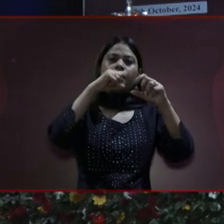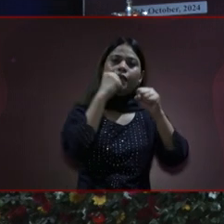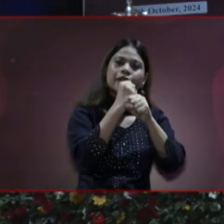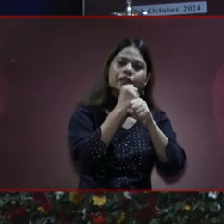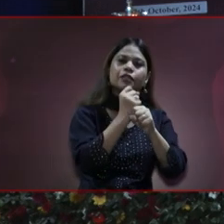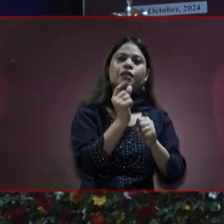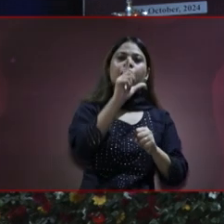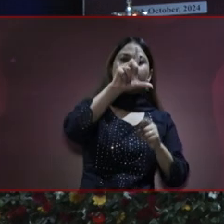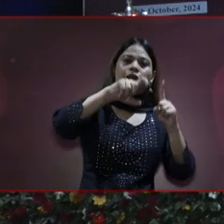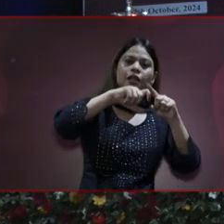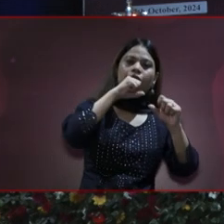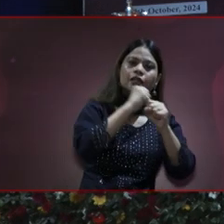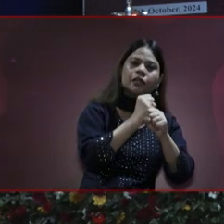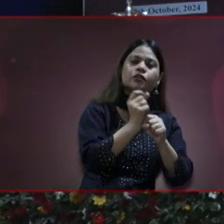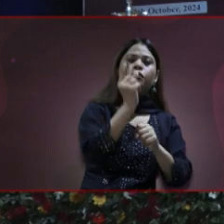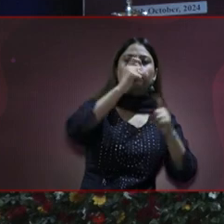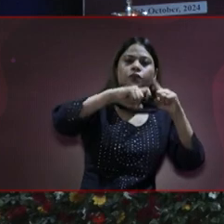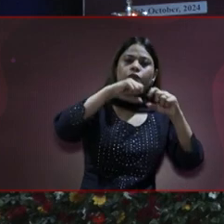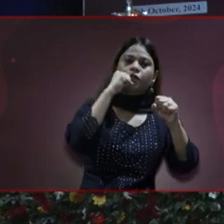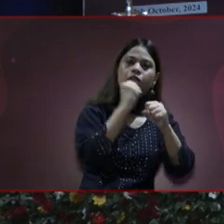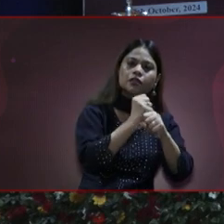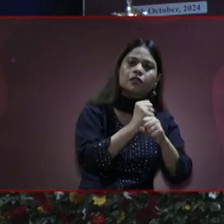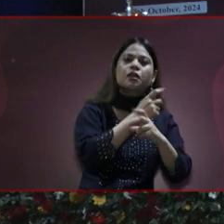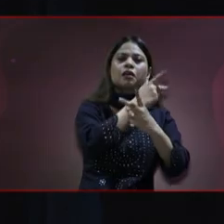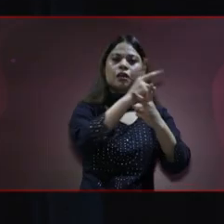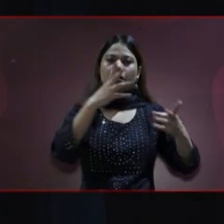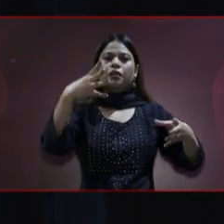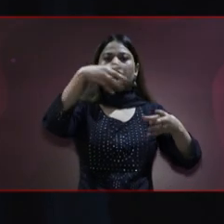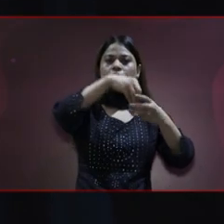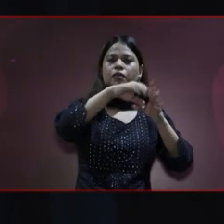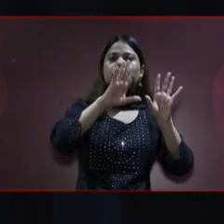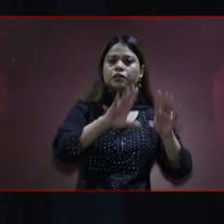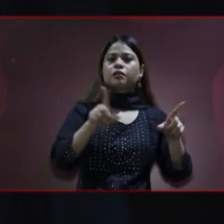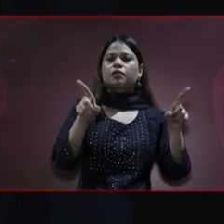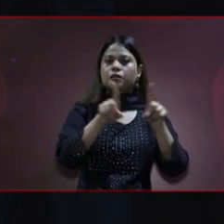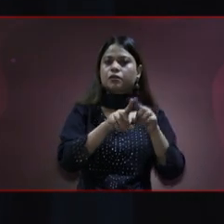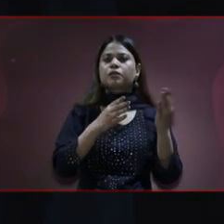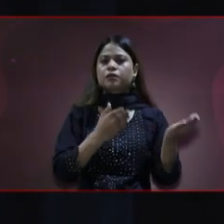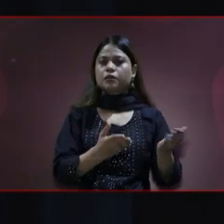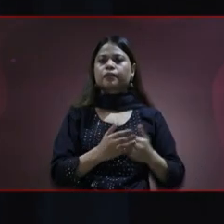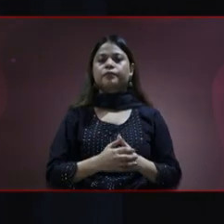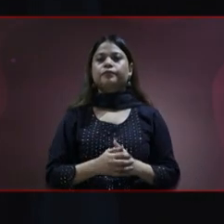धीरे इसकी नोमेनक्लेचर, इसकी नामकरण बाल वाटिका ही हो रहा है। इसलिए